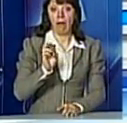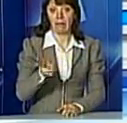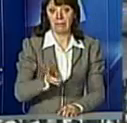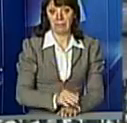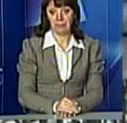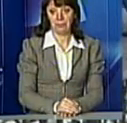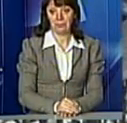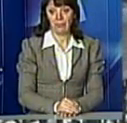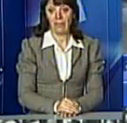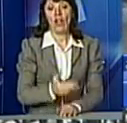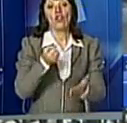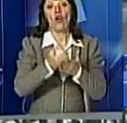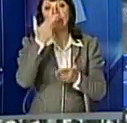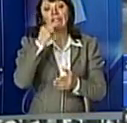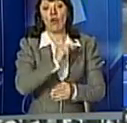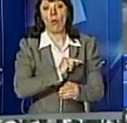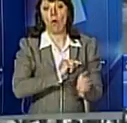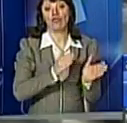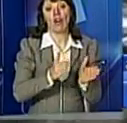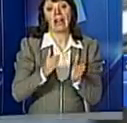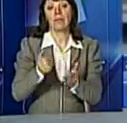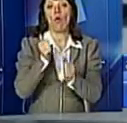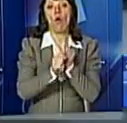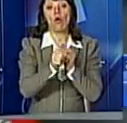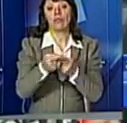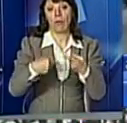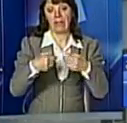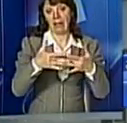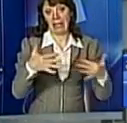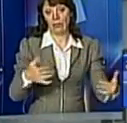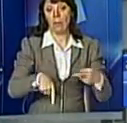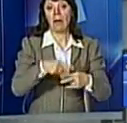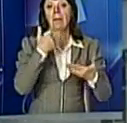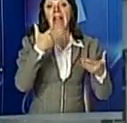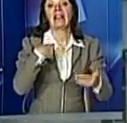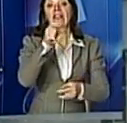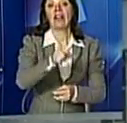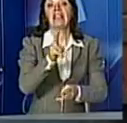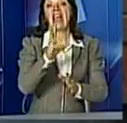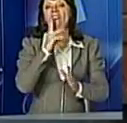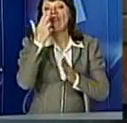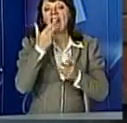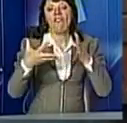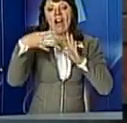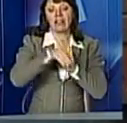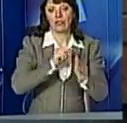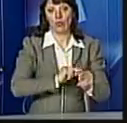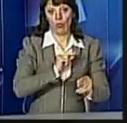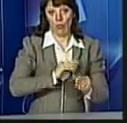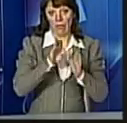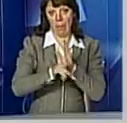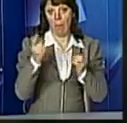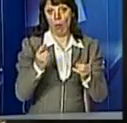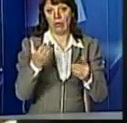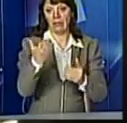тимуляк до звичного робочого ритму кожен повертається по-різному ми запитали львів'ян як вливаються у трудові будні вони